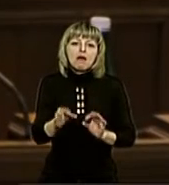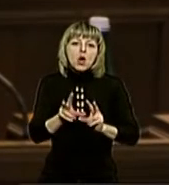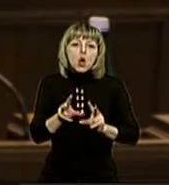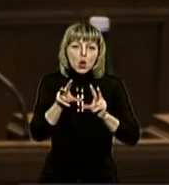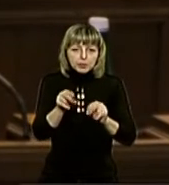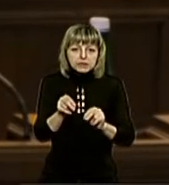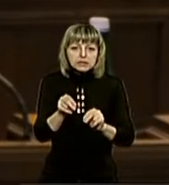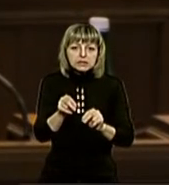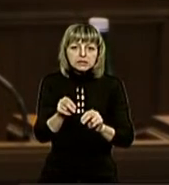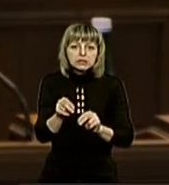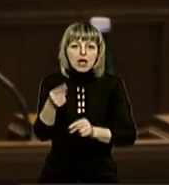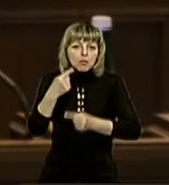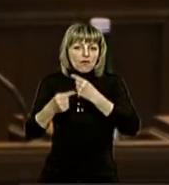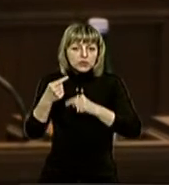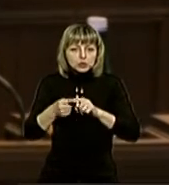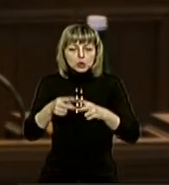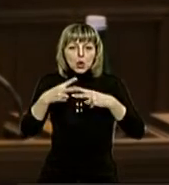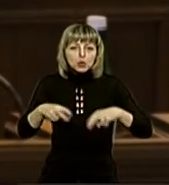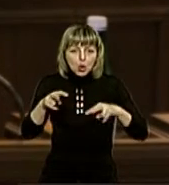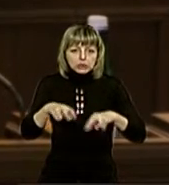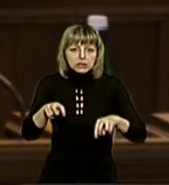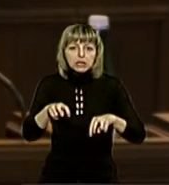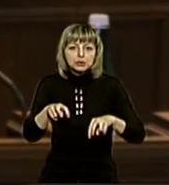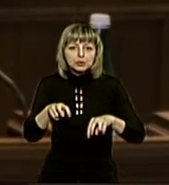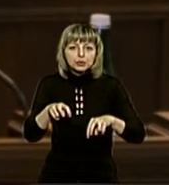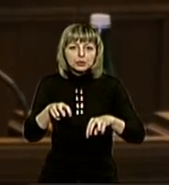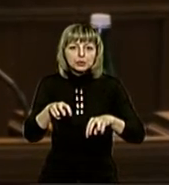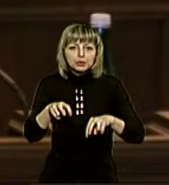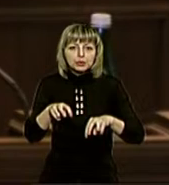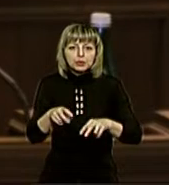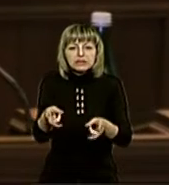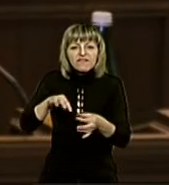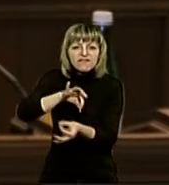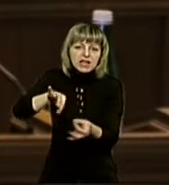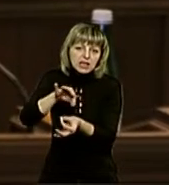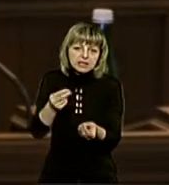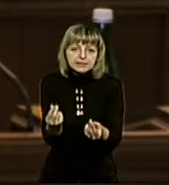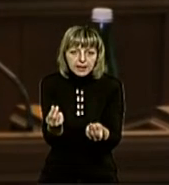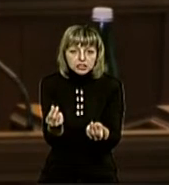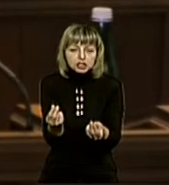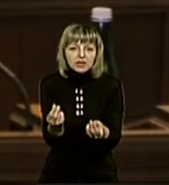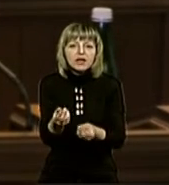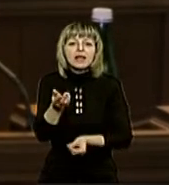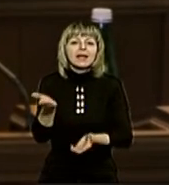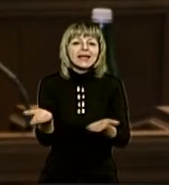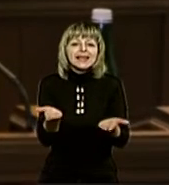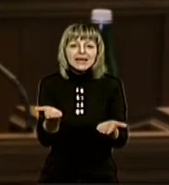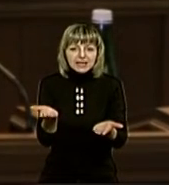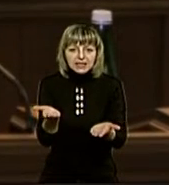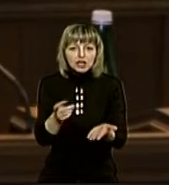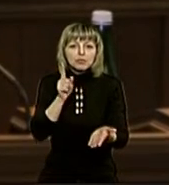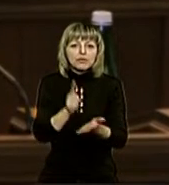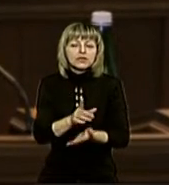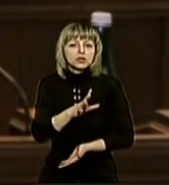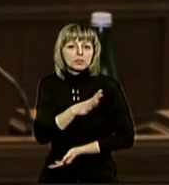обіцяється вернутися до цього розгляду після розгляду вільних залишків. Але якесь повинно було